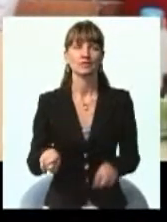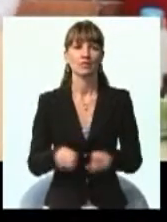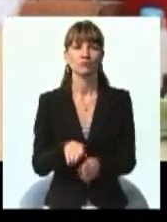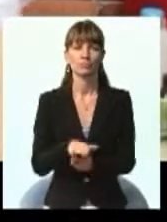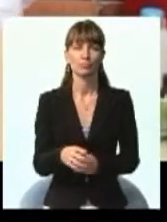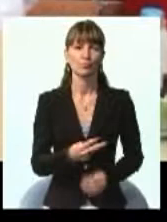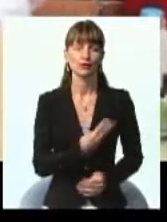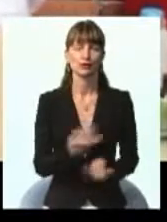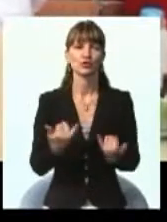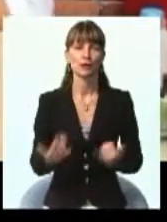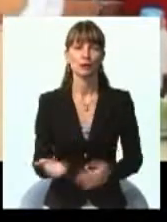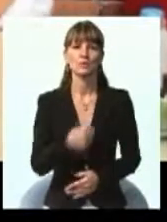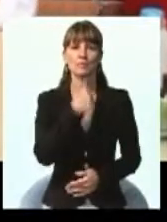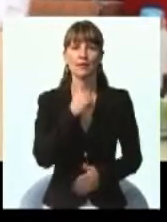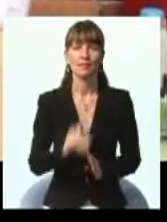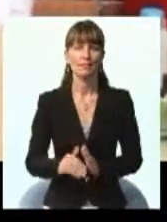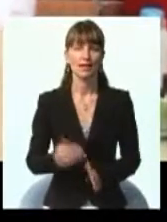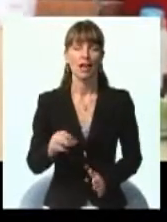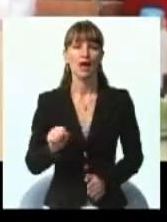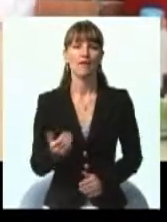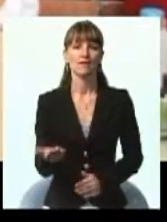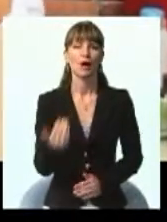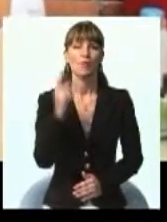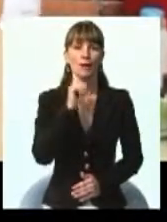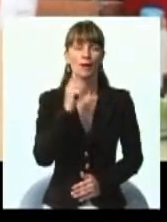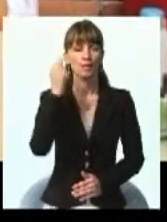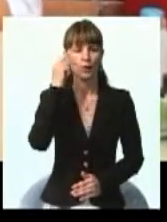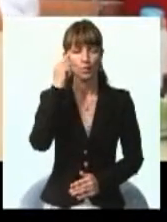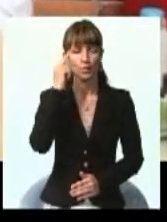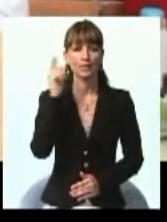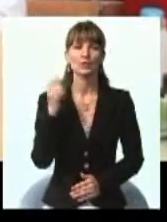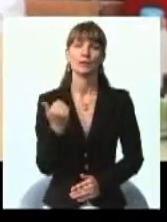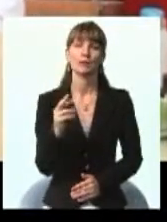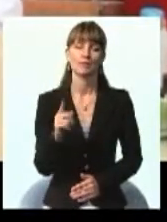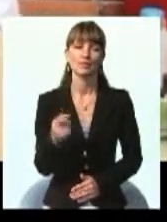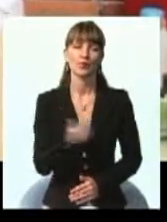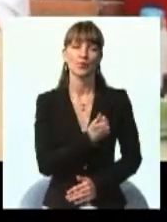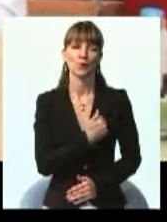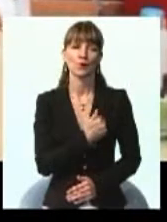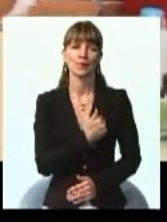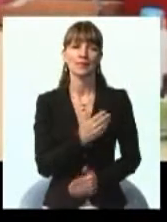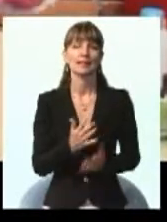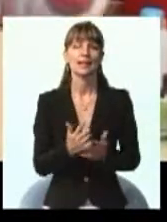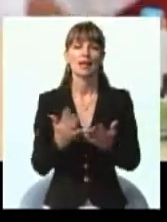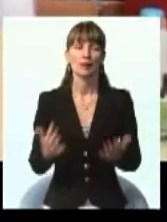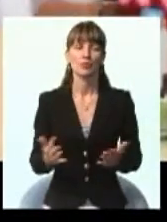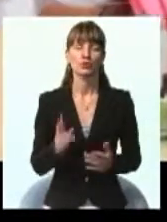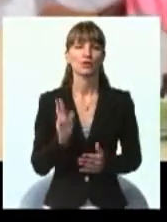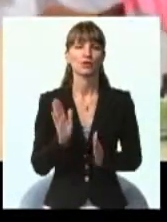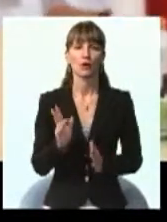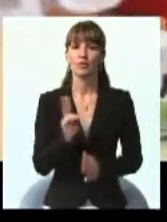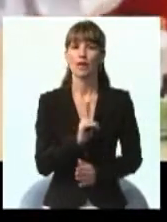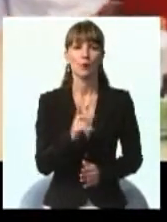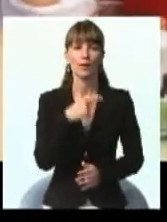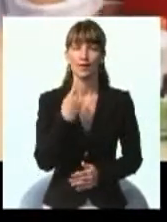бажання. Зараз ми його спробуємо викликати, а ви поки що подумайте, що би вам хотілося найбільше, тільки нікому не кажіть. А я